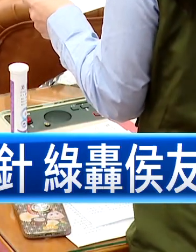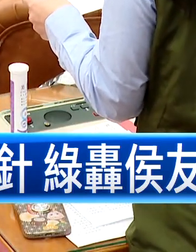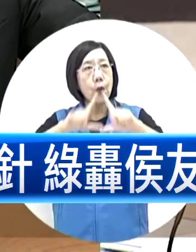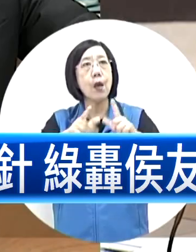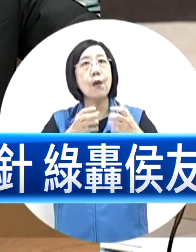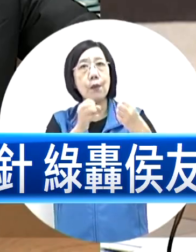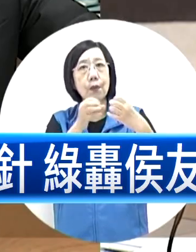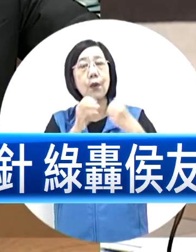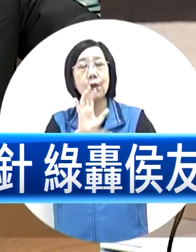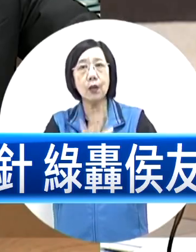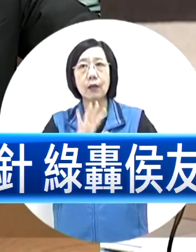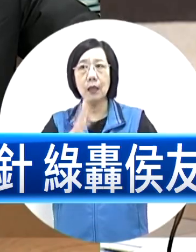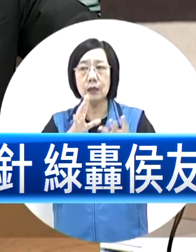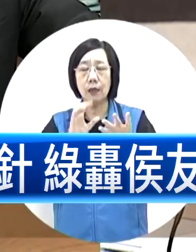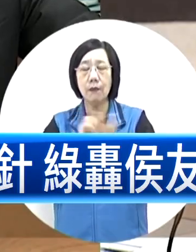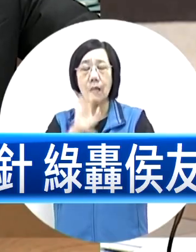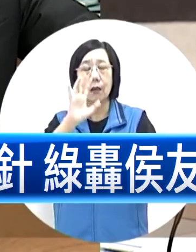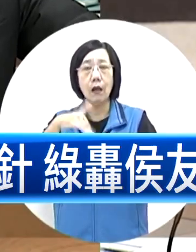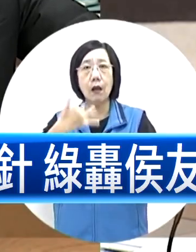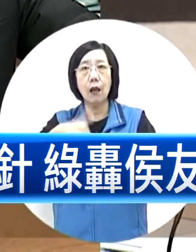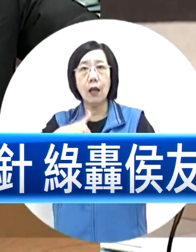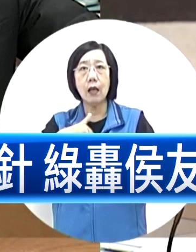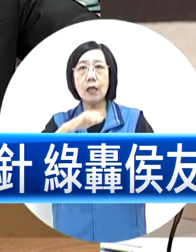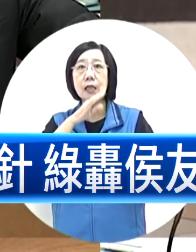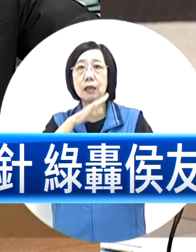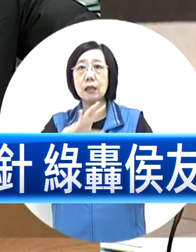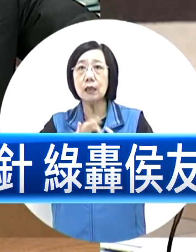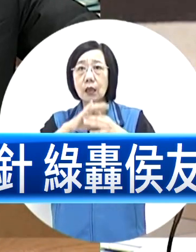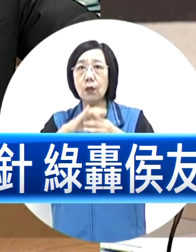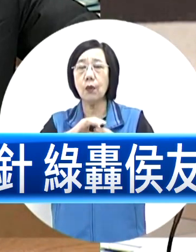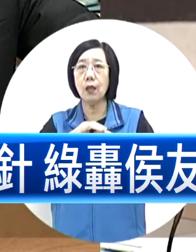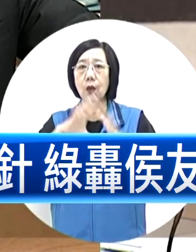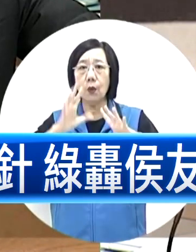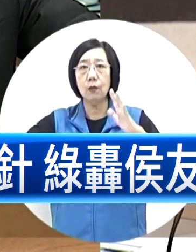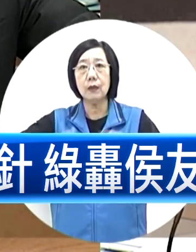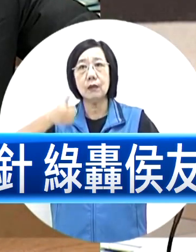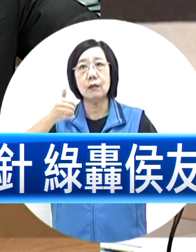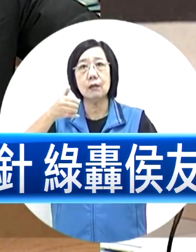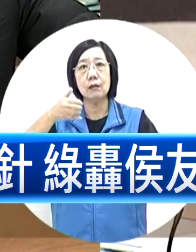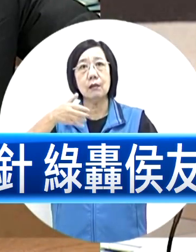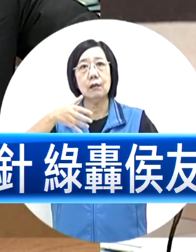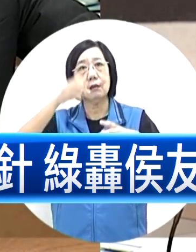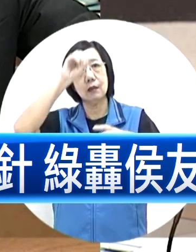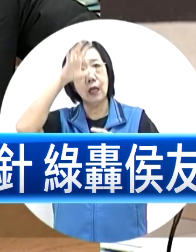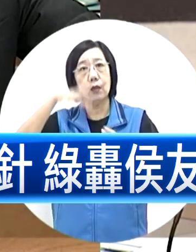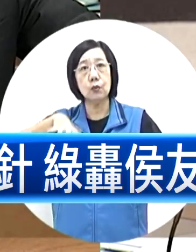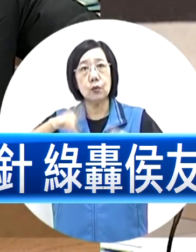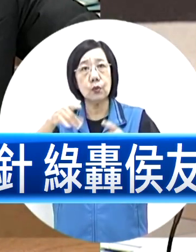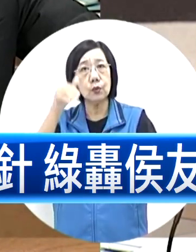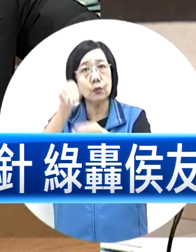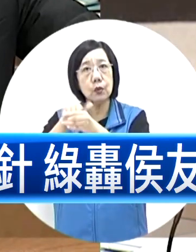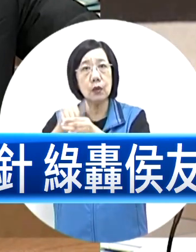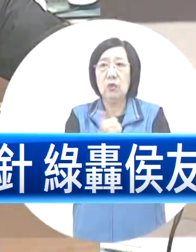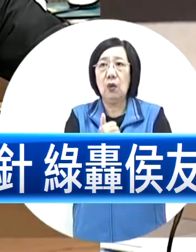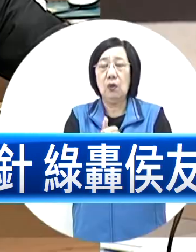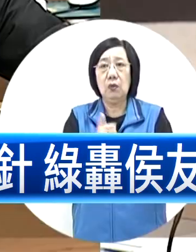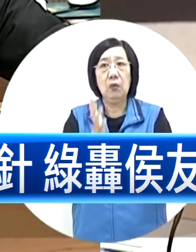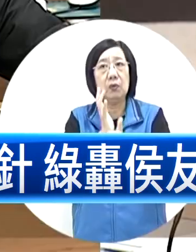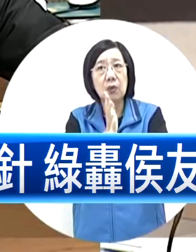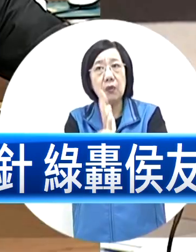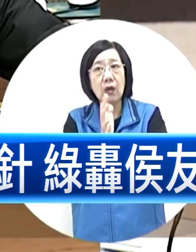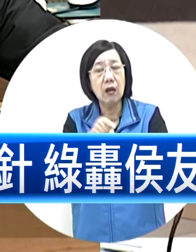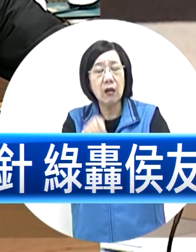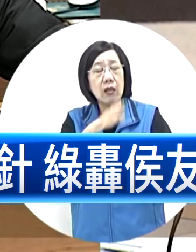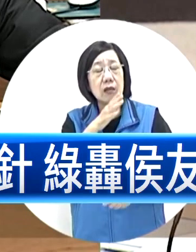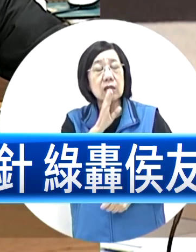出访报告没有交出来，是不是因为国民党初选的原因？是不是？ 这个无关吧， 市